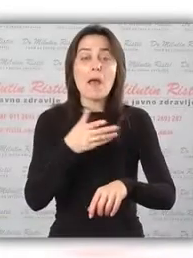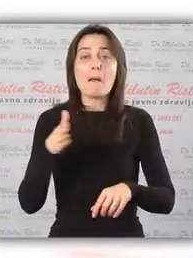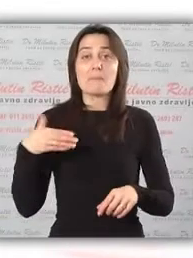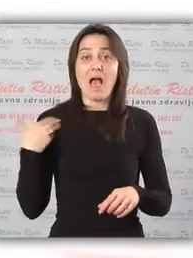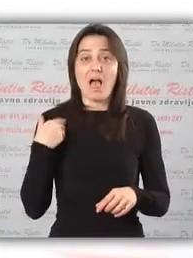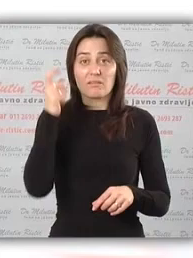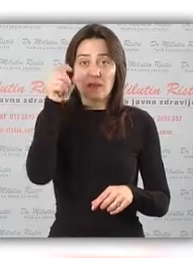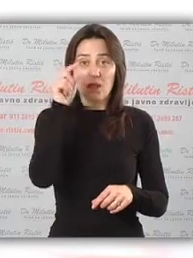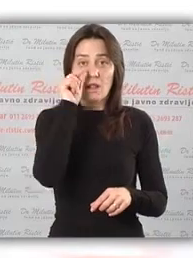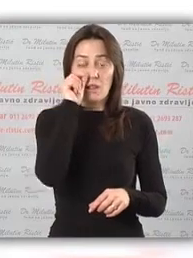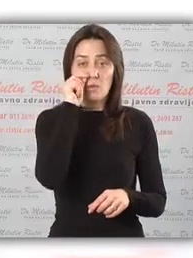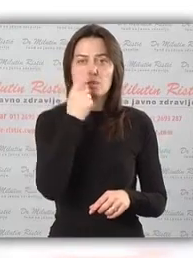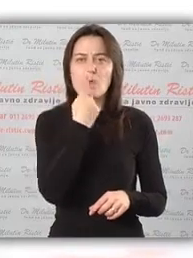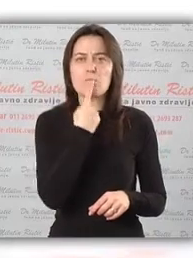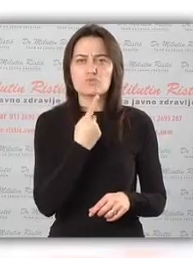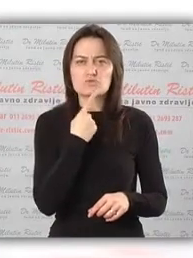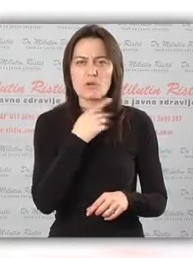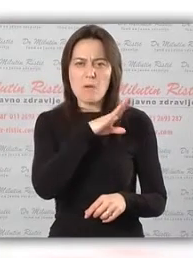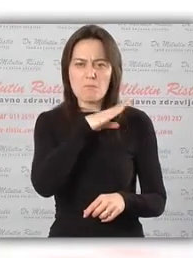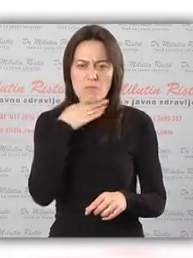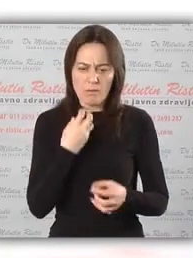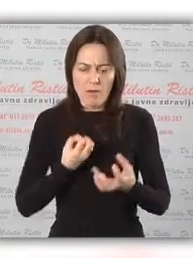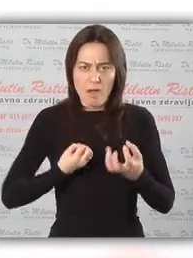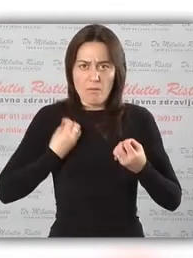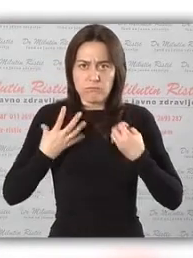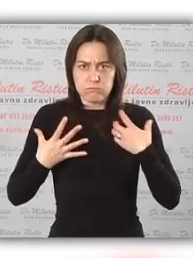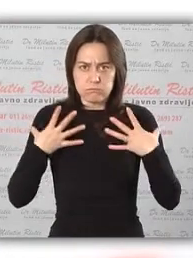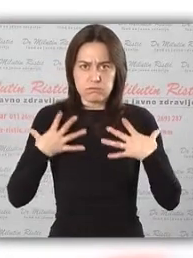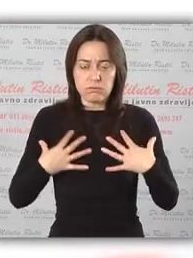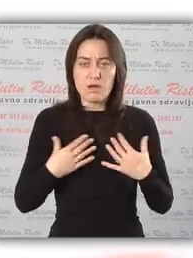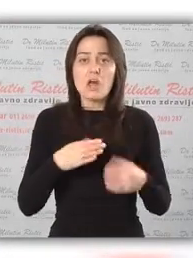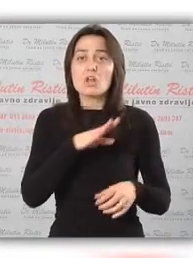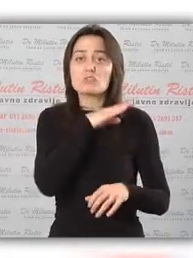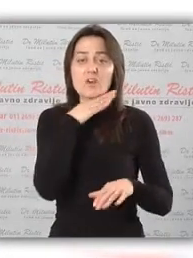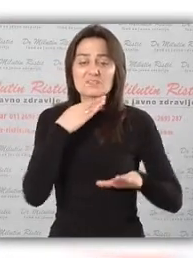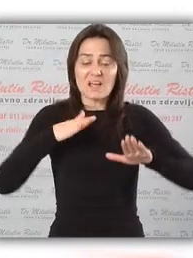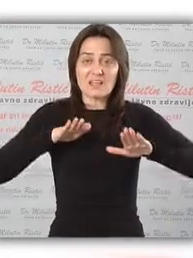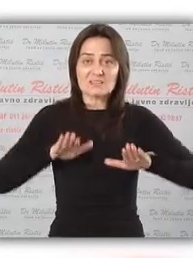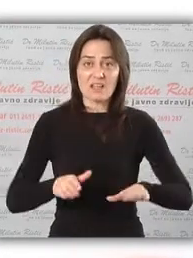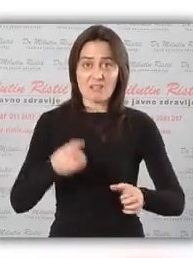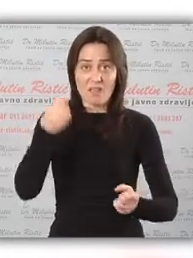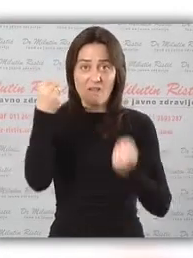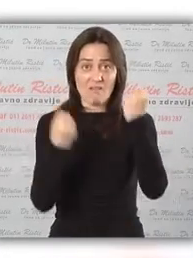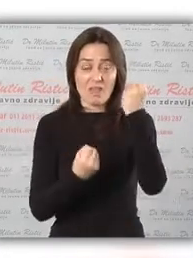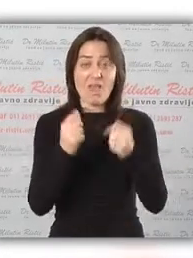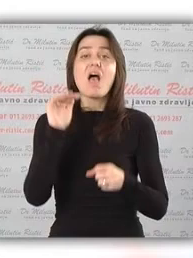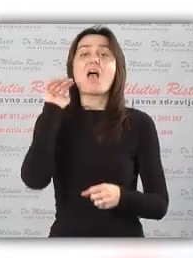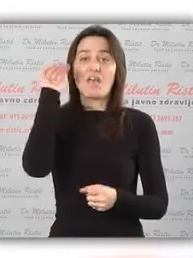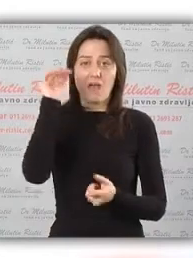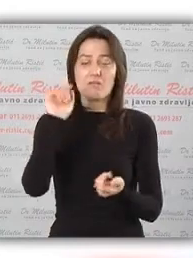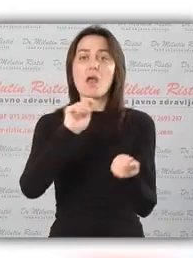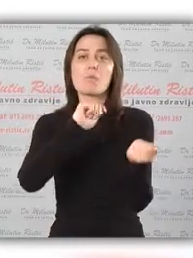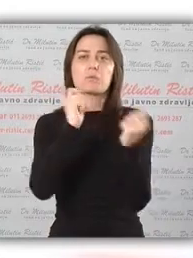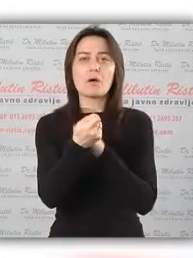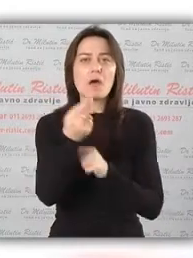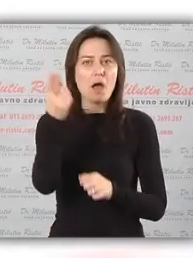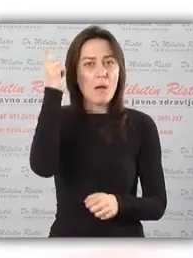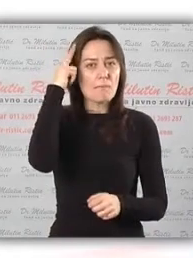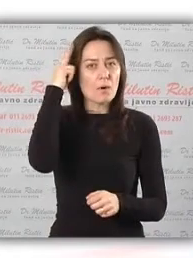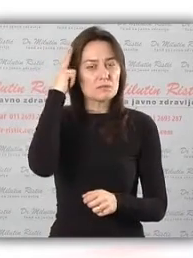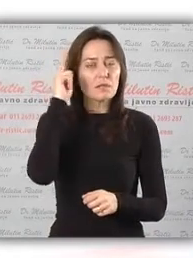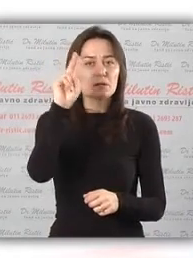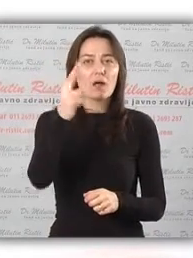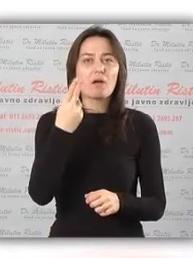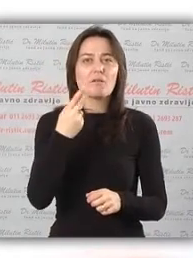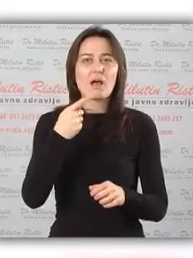kod mladih ljudi muškog pola sa izraženom maljavošću koji dosta sede, naročito za volanom, dosta često se javlja promjena poznata